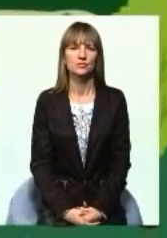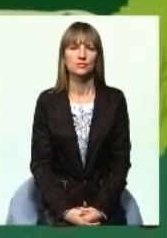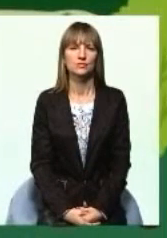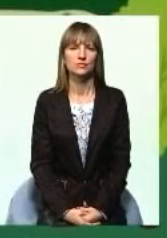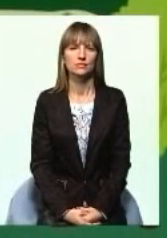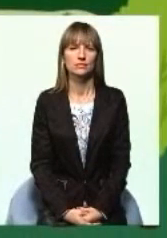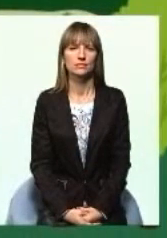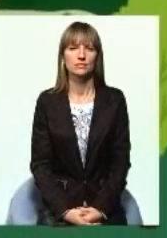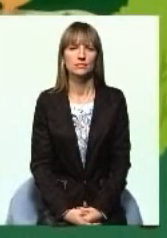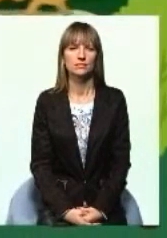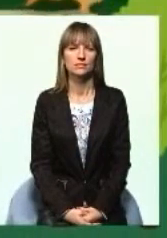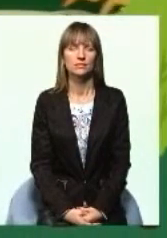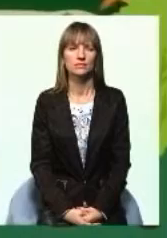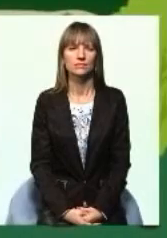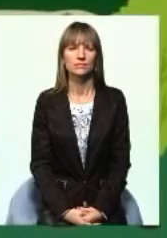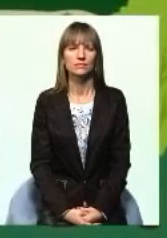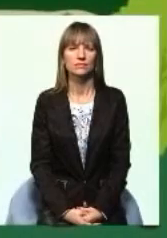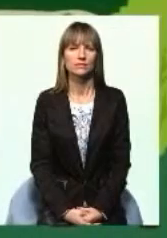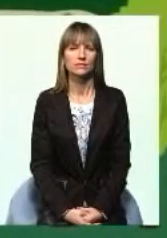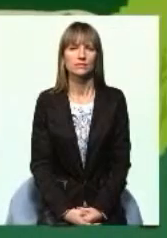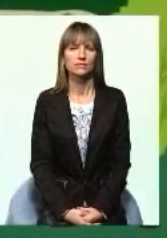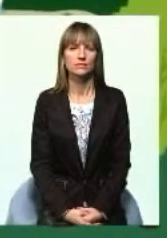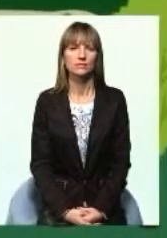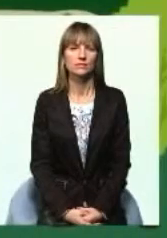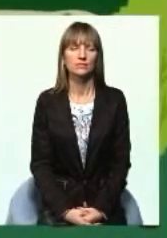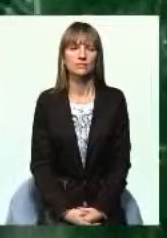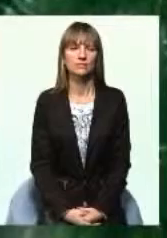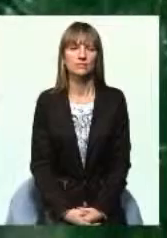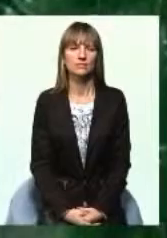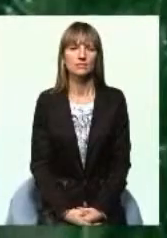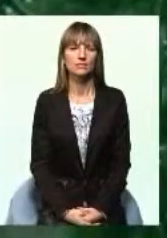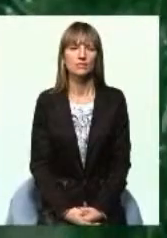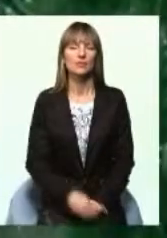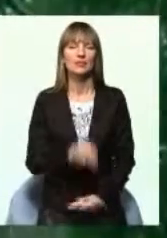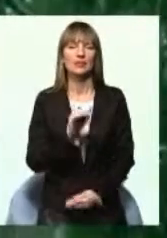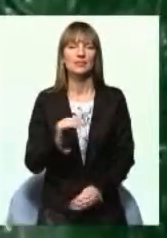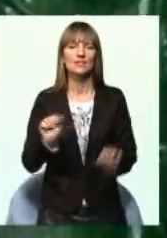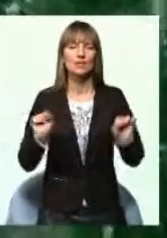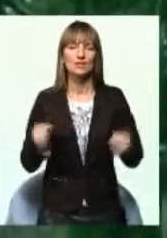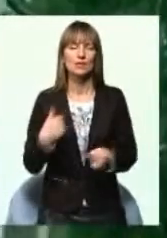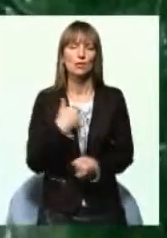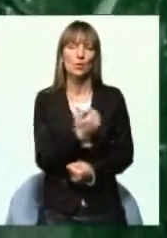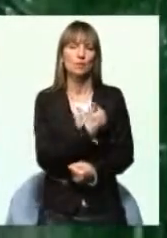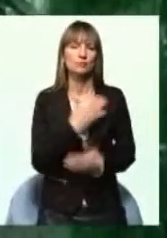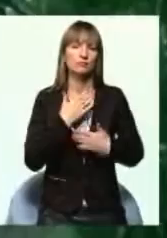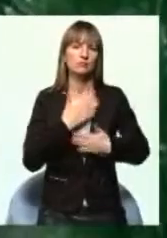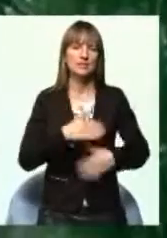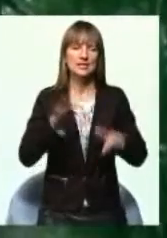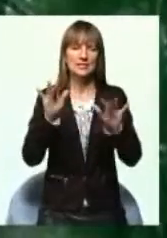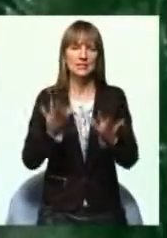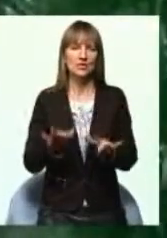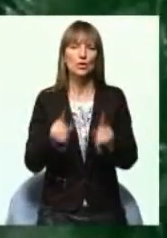Діти, діти, взимку нам хочеться насолодитися